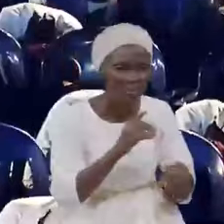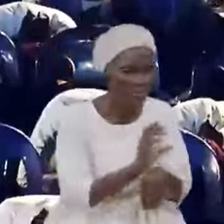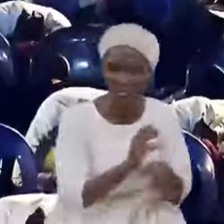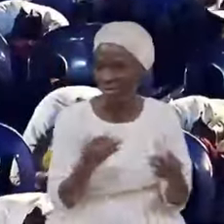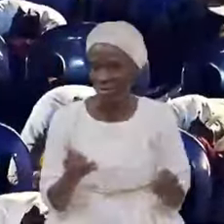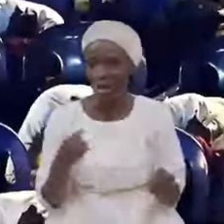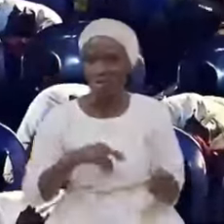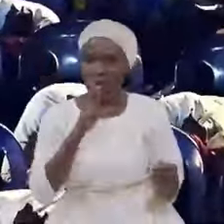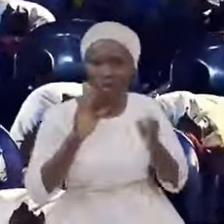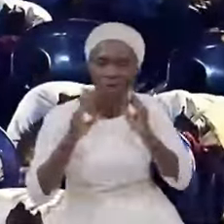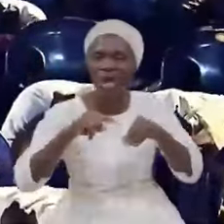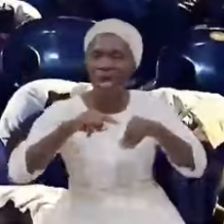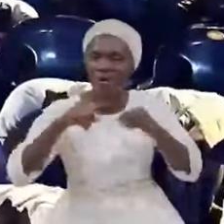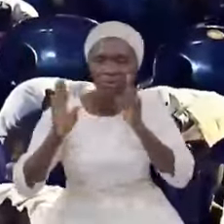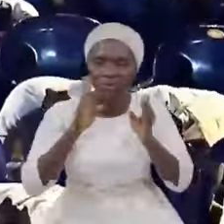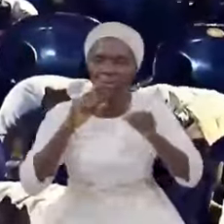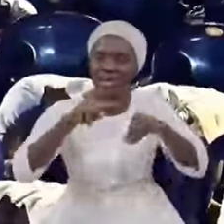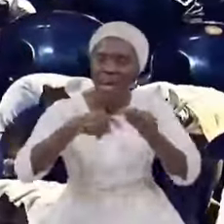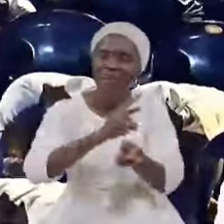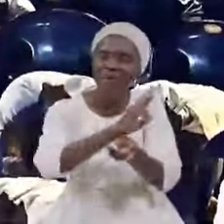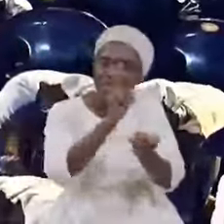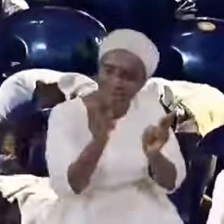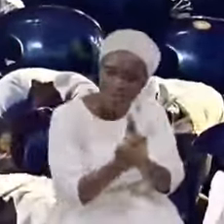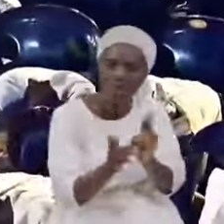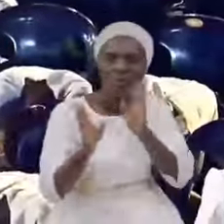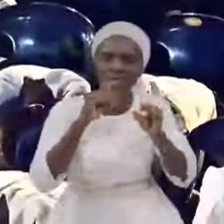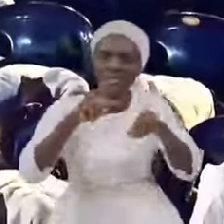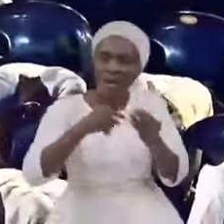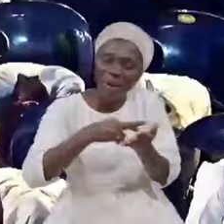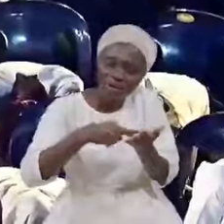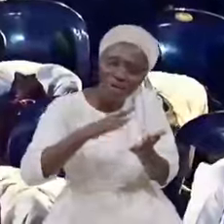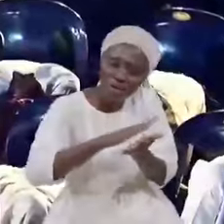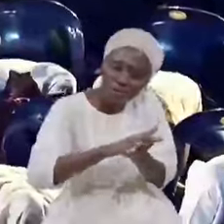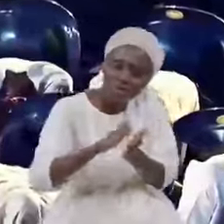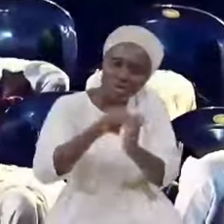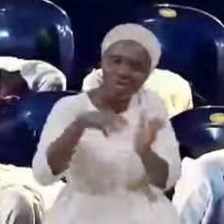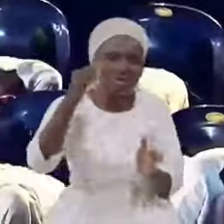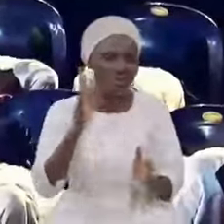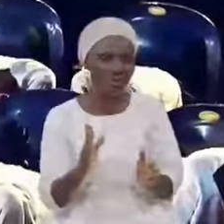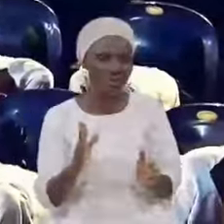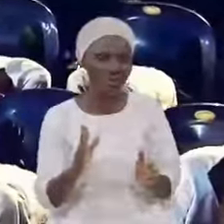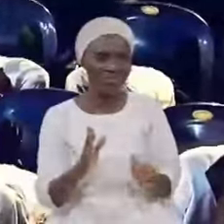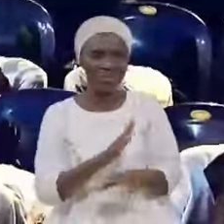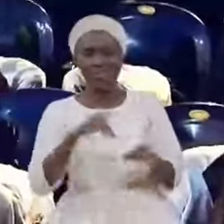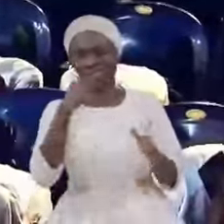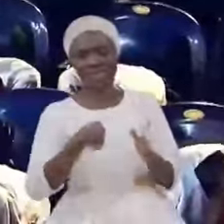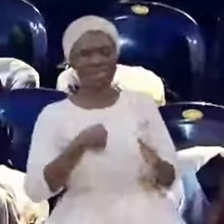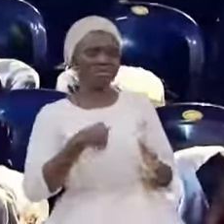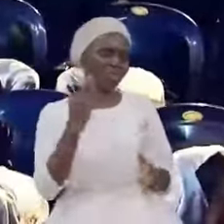le cœur et dans la vie. Ne dis pas que je suis prédicateur. Oui, je comprends, mais nous parlons de